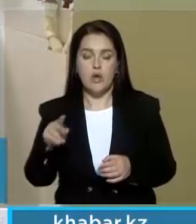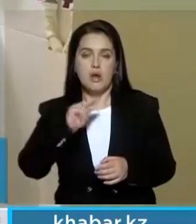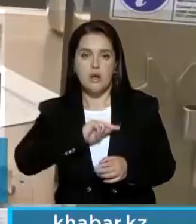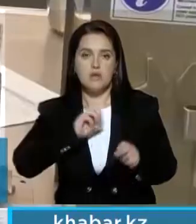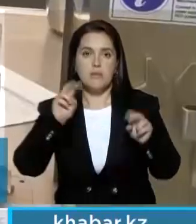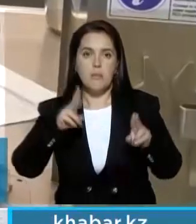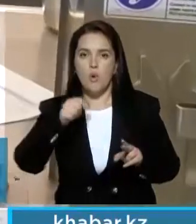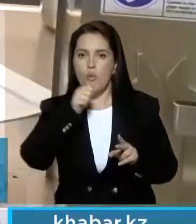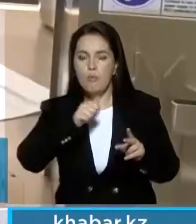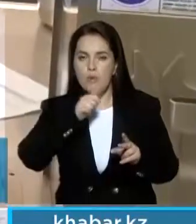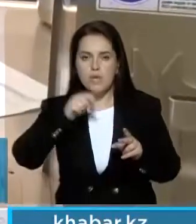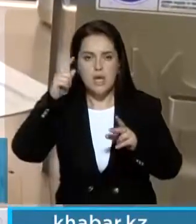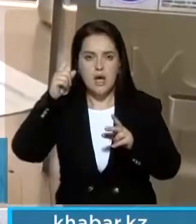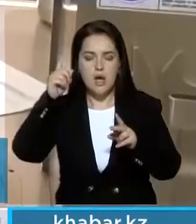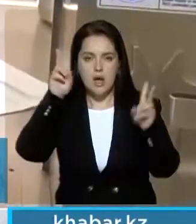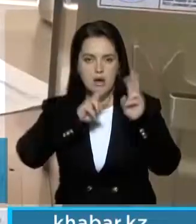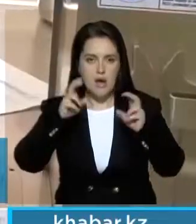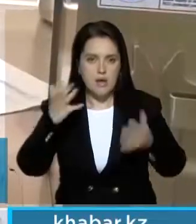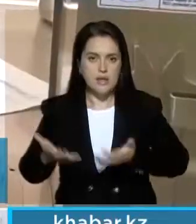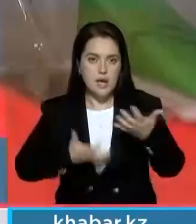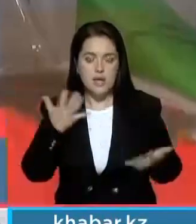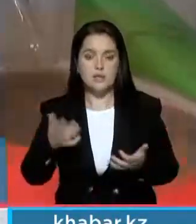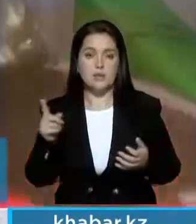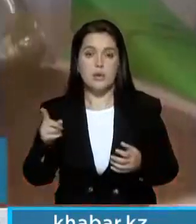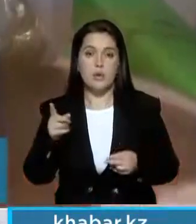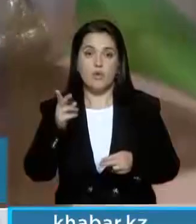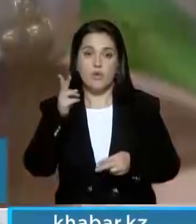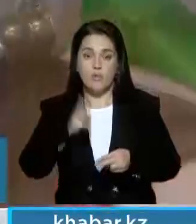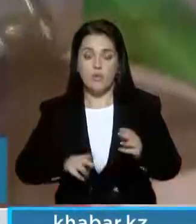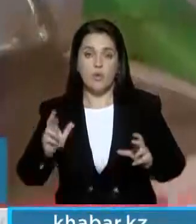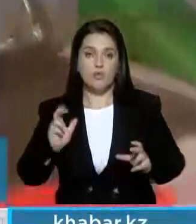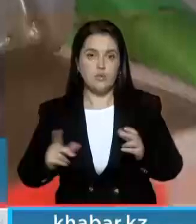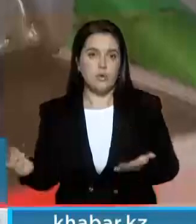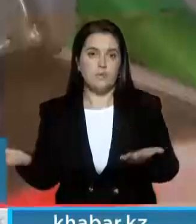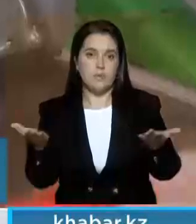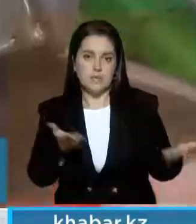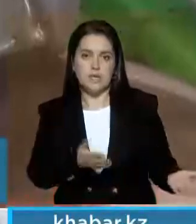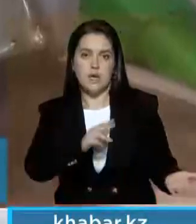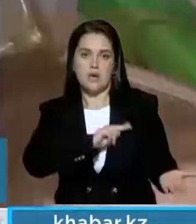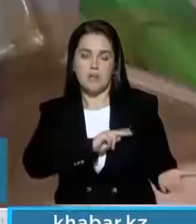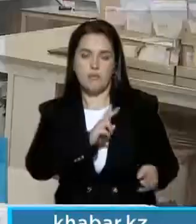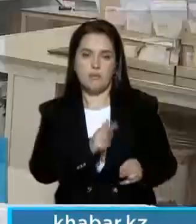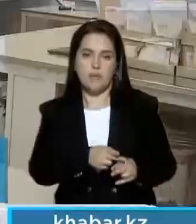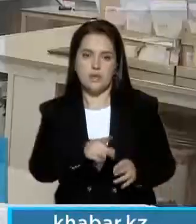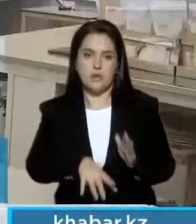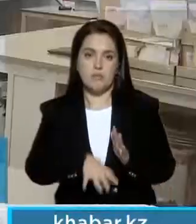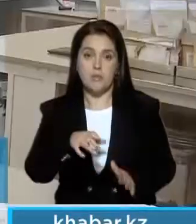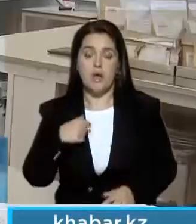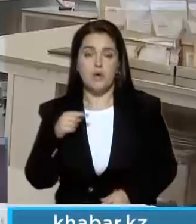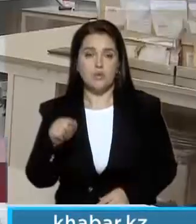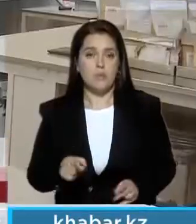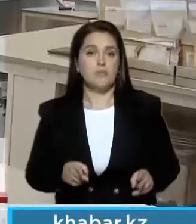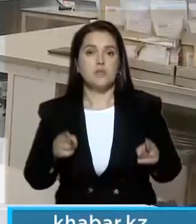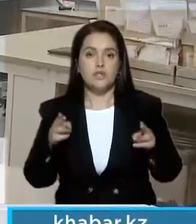специальные опыты и анализы. Окончив университет, ее вместе с другими выпускниками пригласили работать на медный рудник. Я сюда приезжала